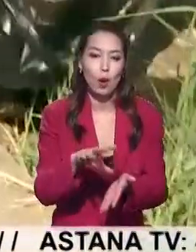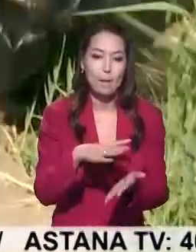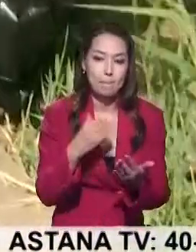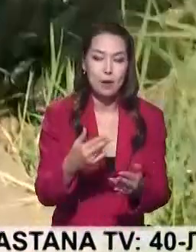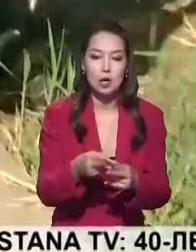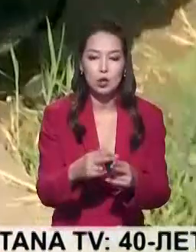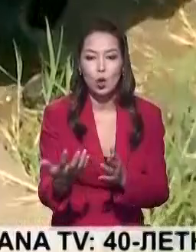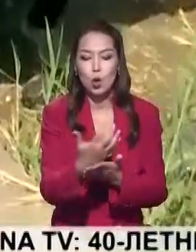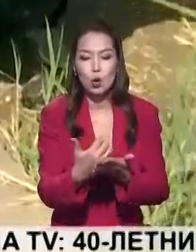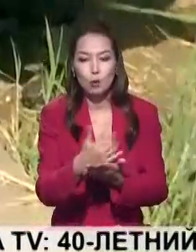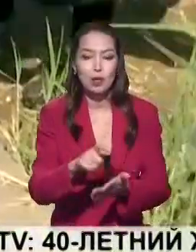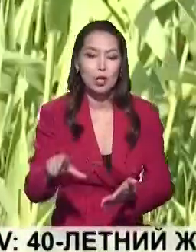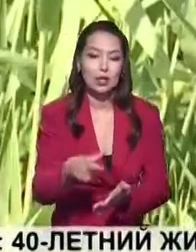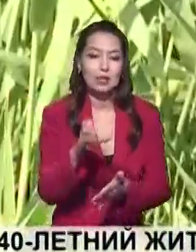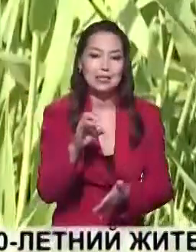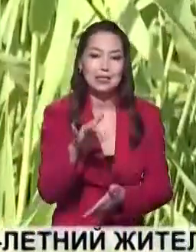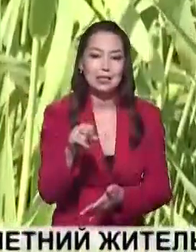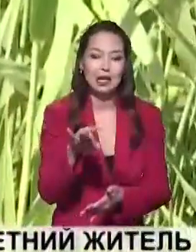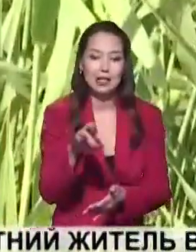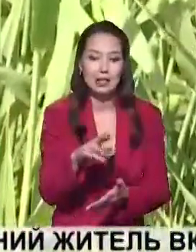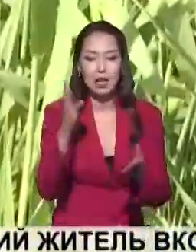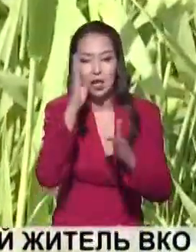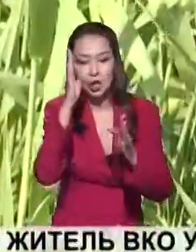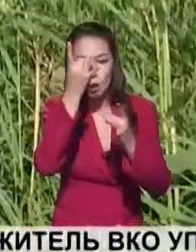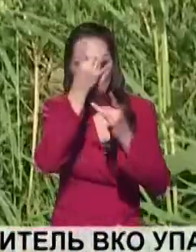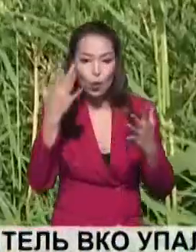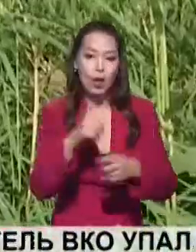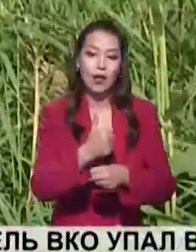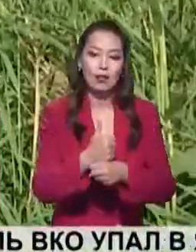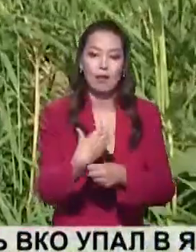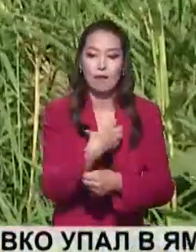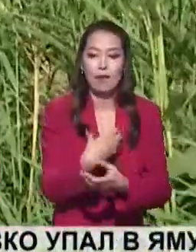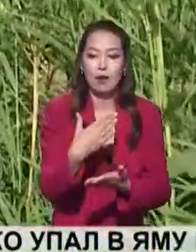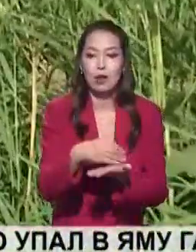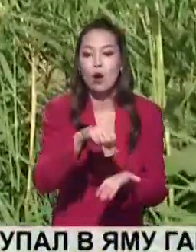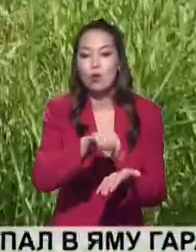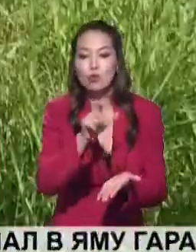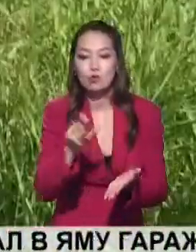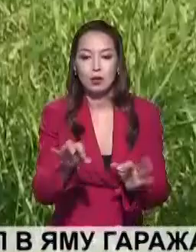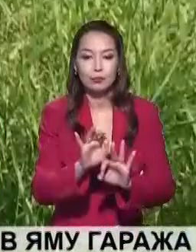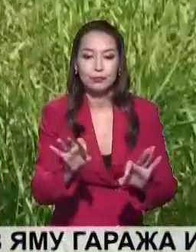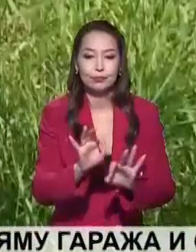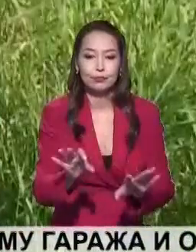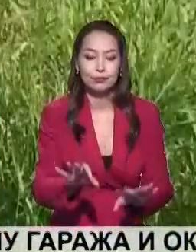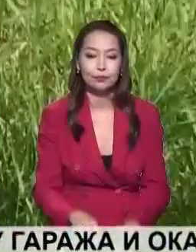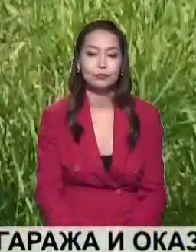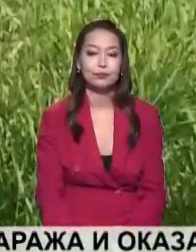мусора побережья Сырдарьи. Создание экологической культуры – главная цель, говорят участники акции.